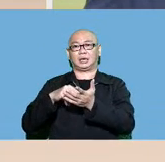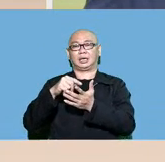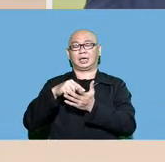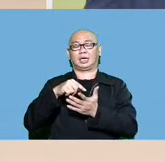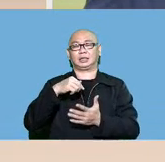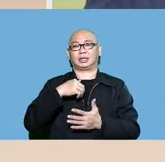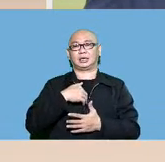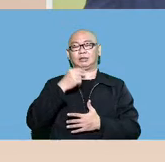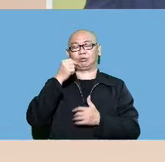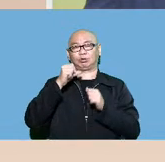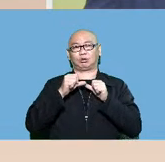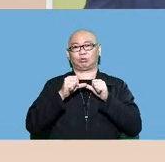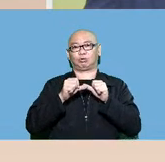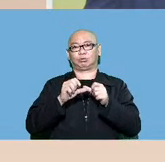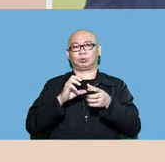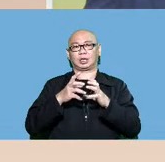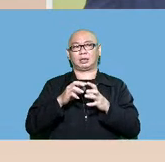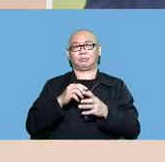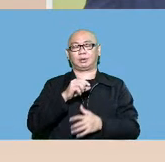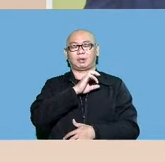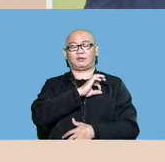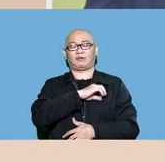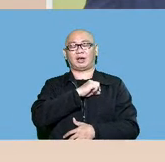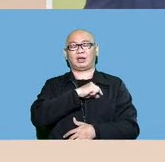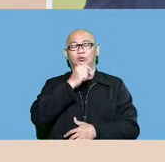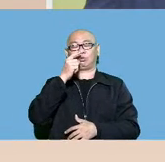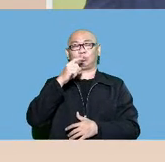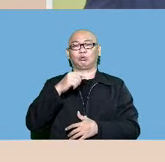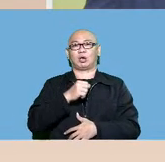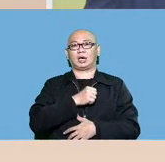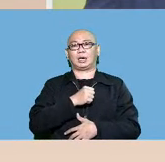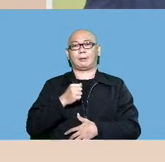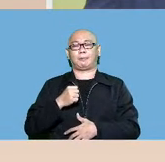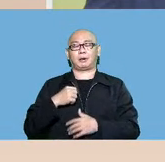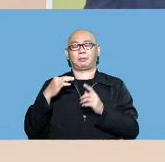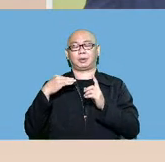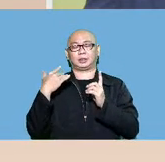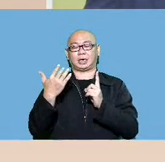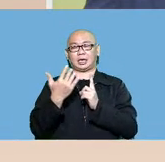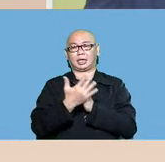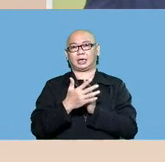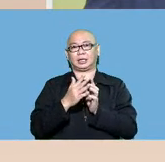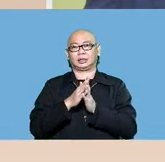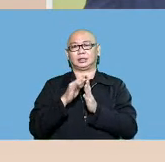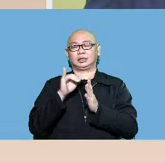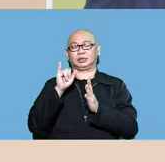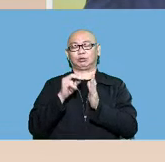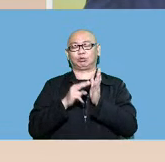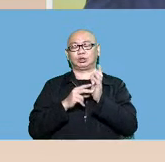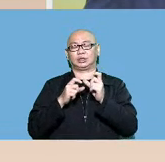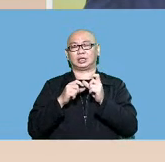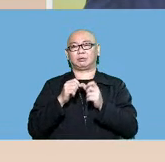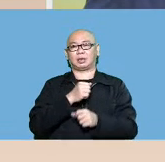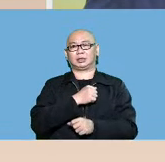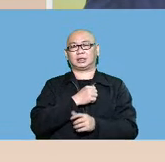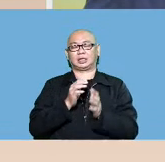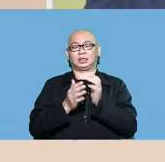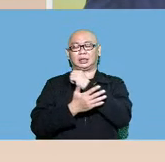terus berkarya dan bermanfaat untuk agama, masyarakat, institusi, dan bangsa serta negara.